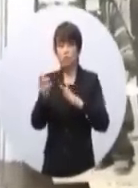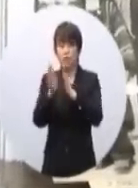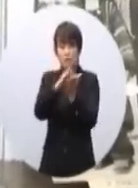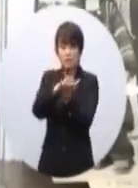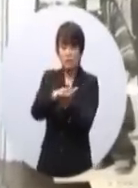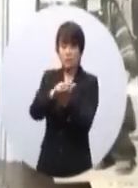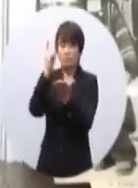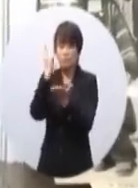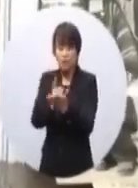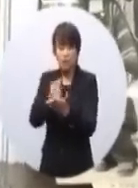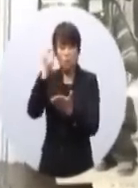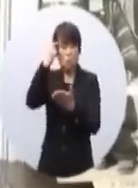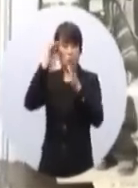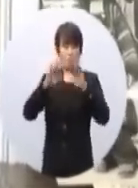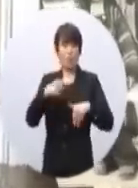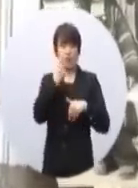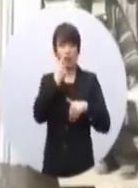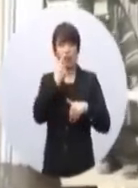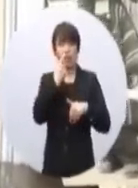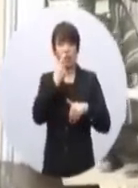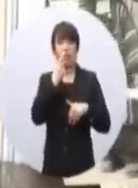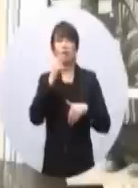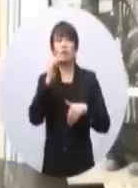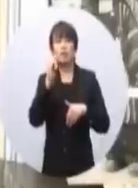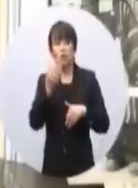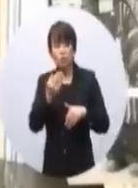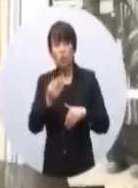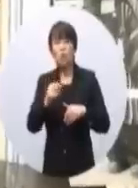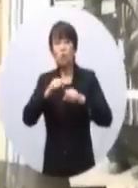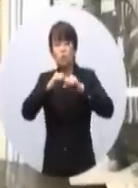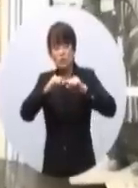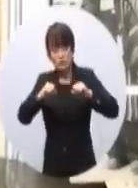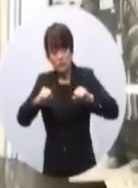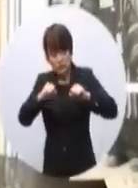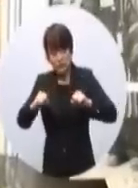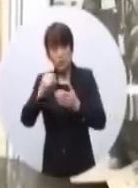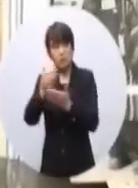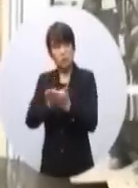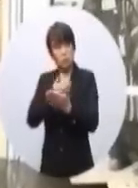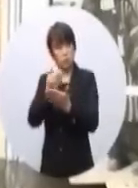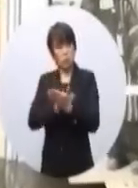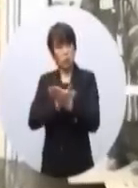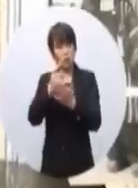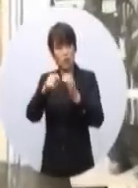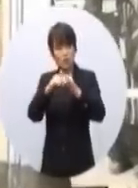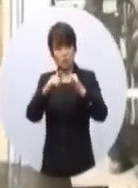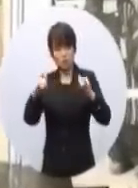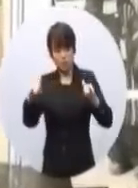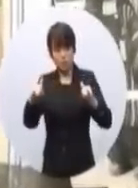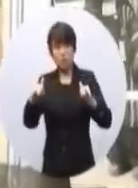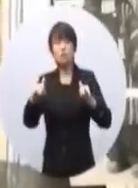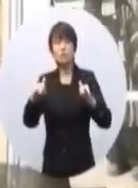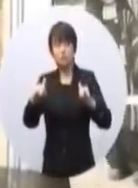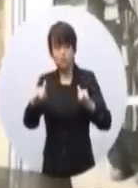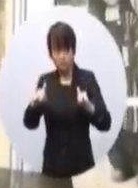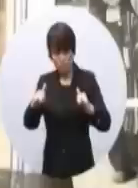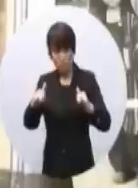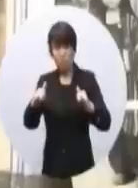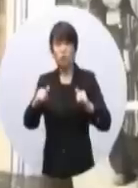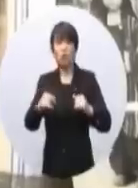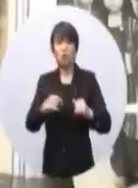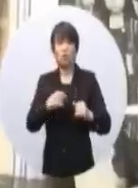けだと思っていましたが、その戦争で死なずに取り残された人たちにも